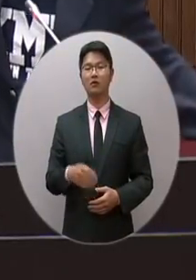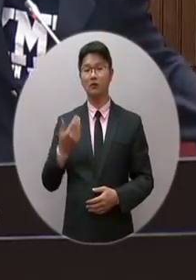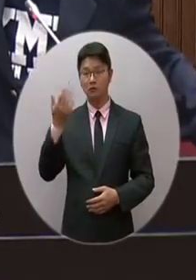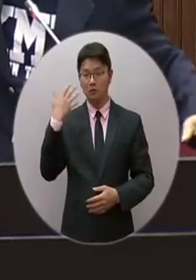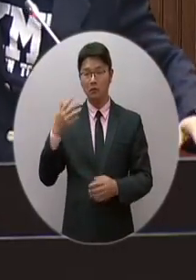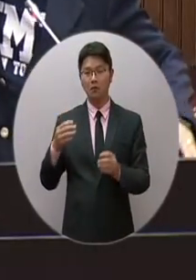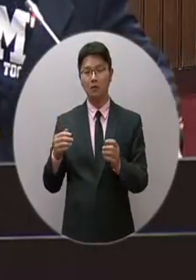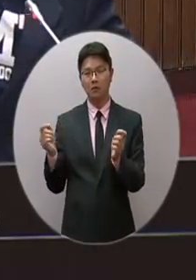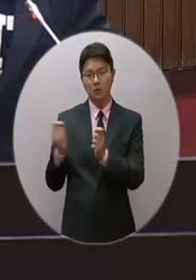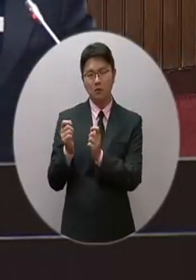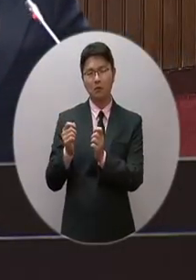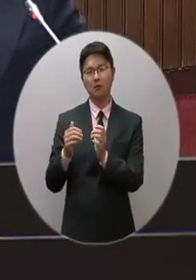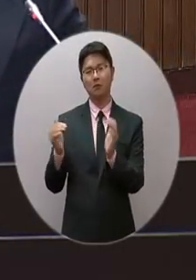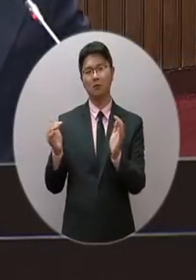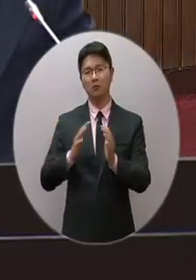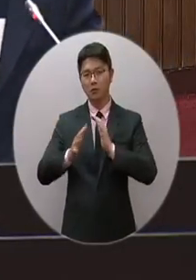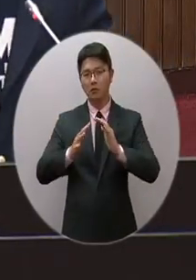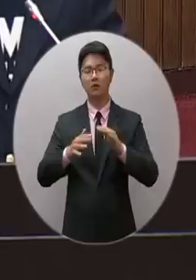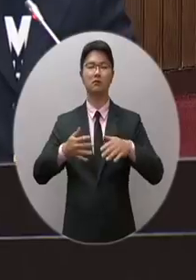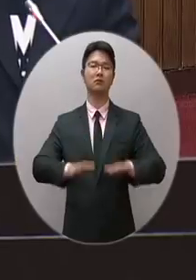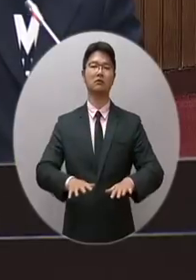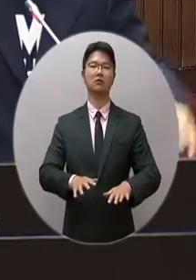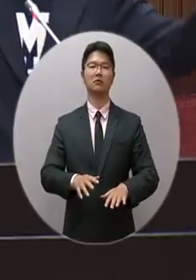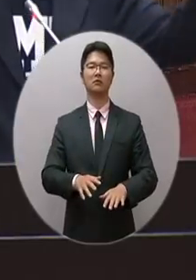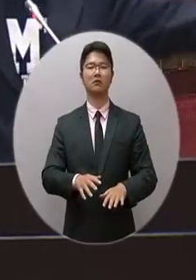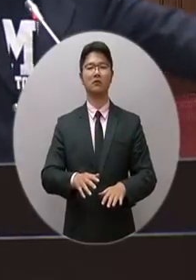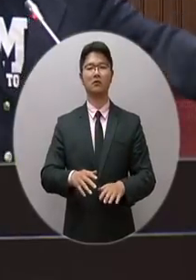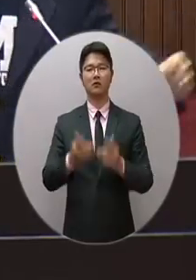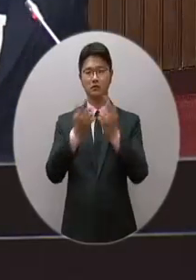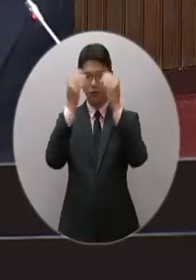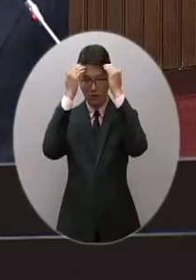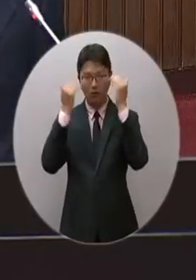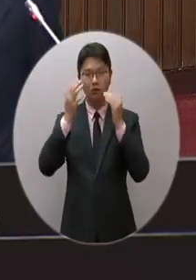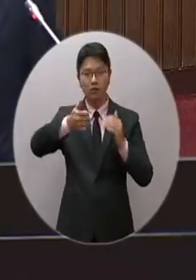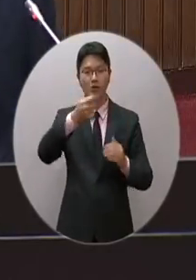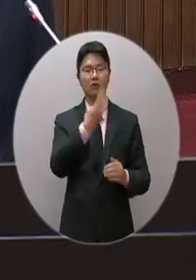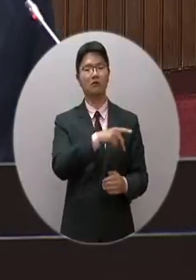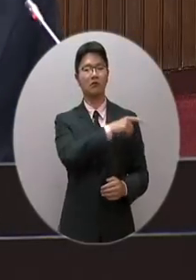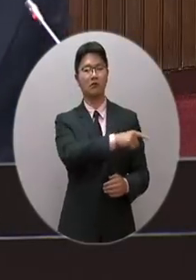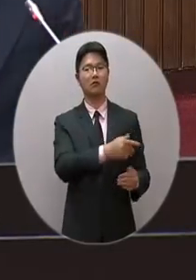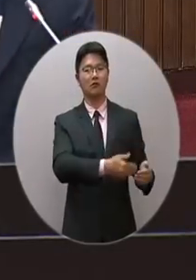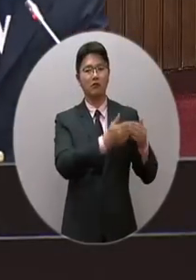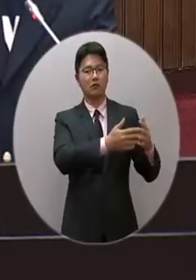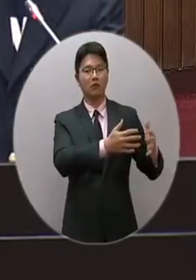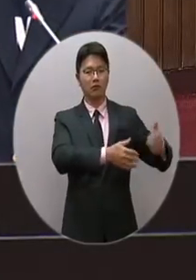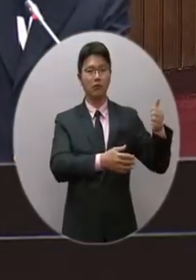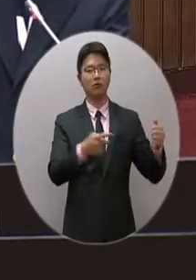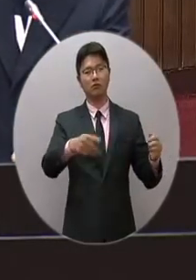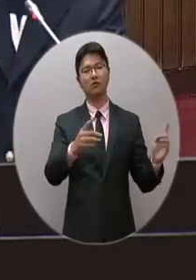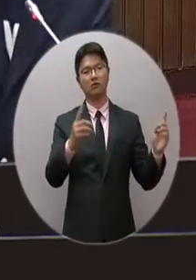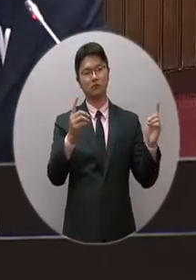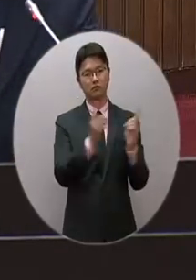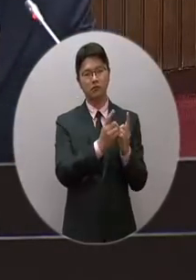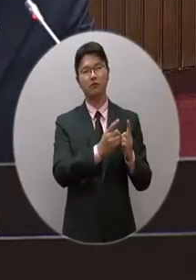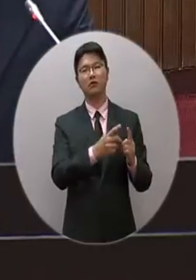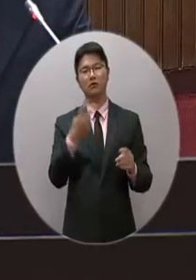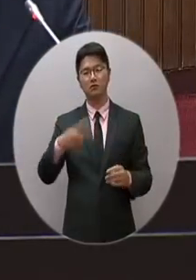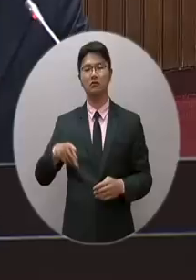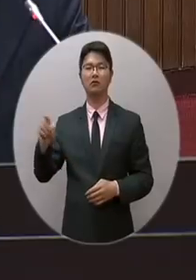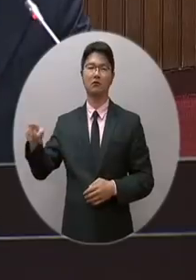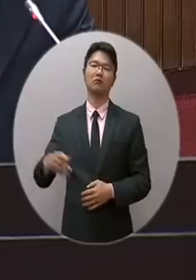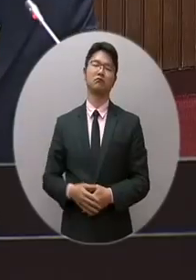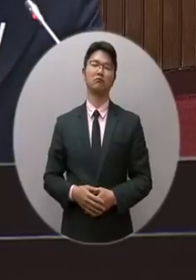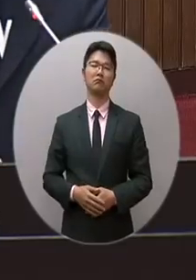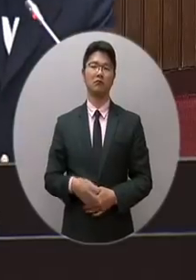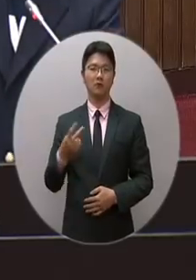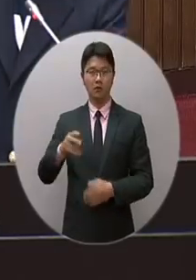在呢要跟已经跟习近平见面了，跟川普要见面了，跟他的对手国、他的敌人文